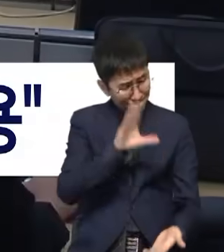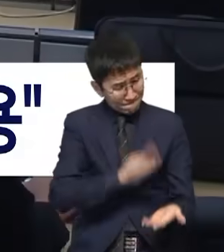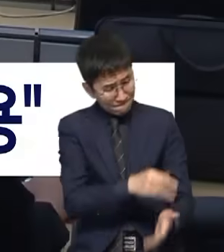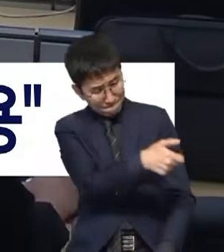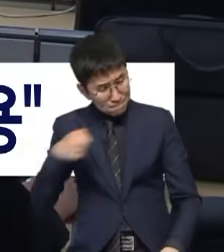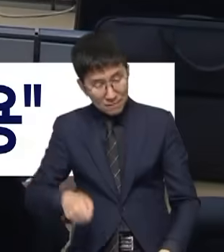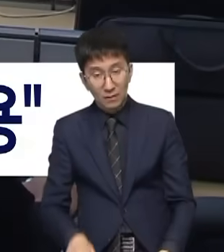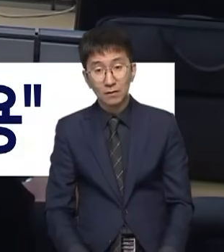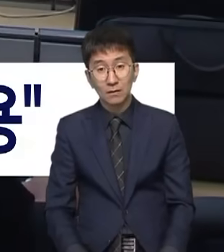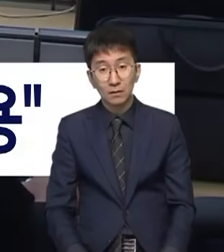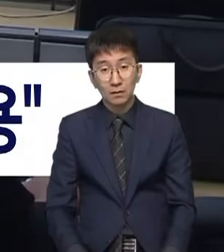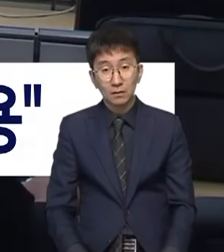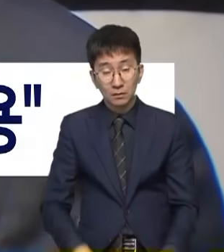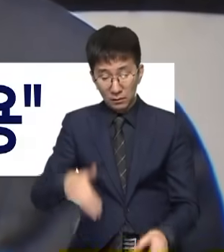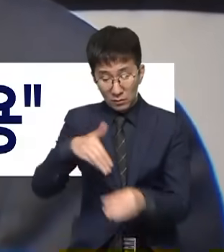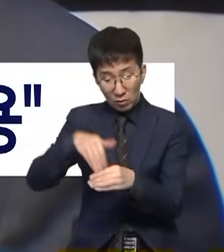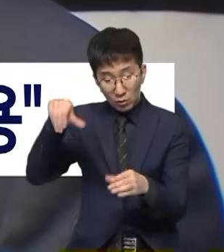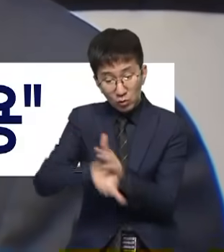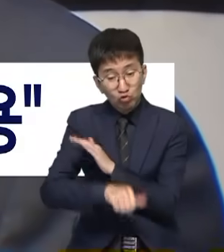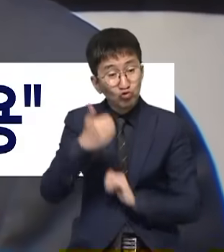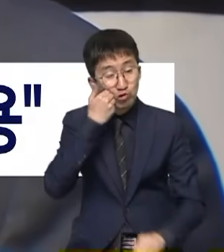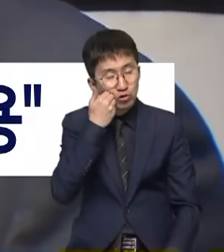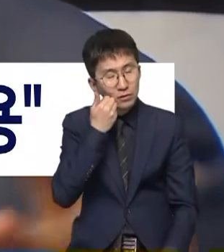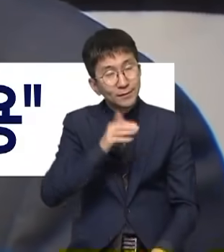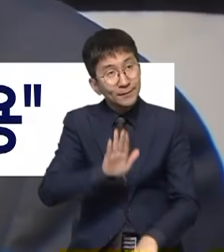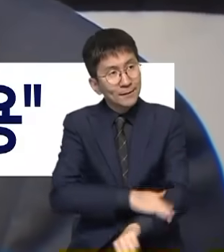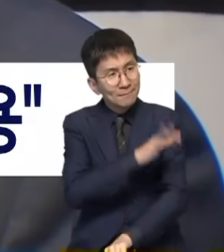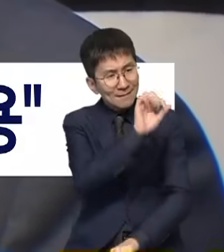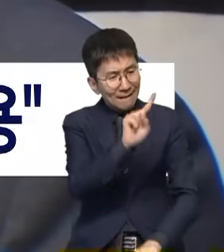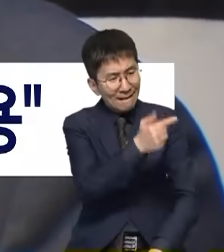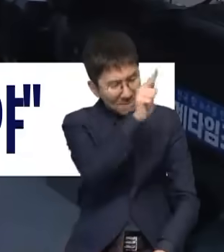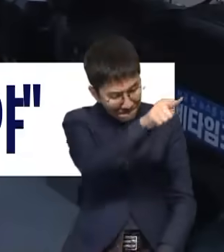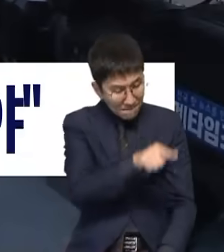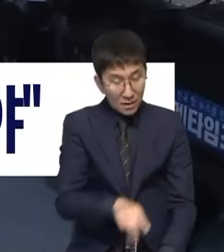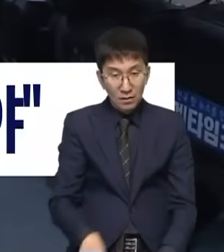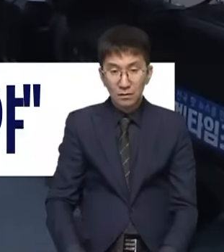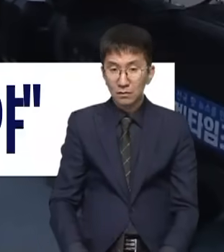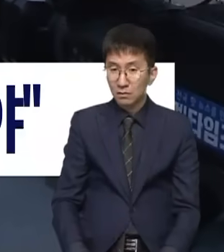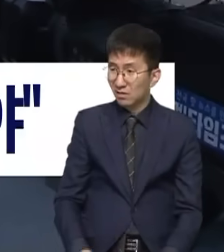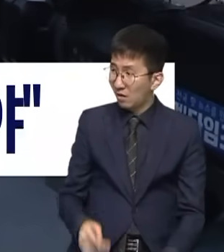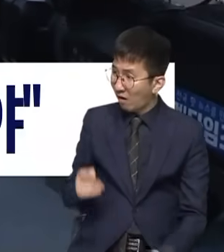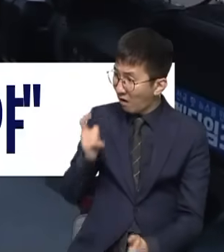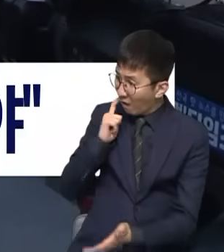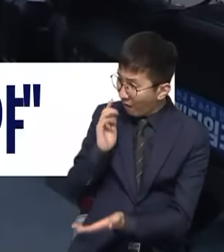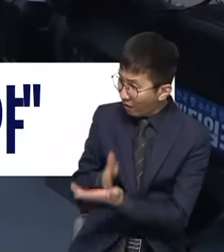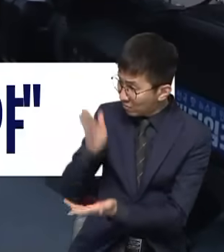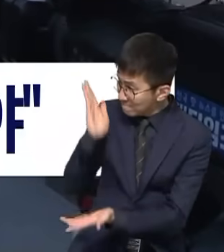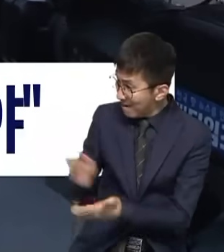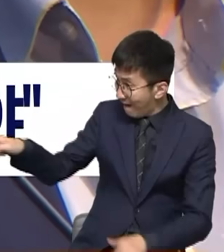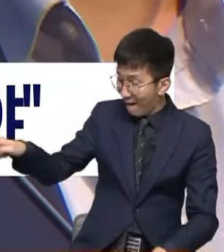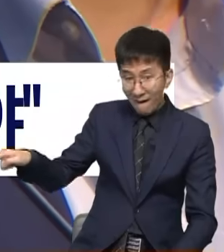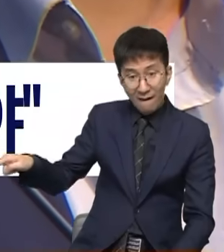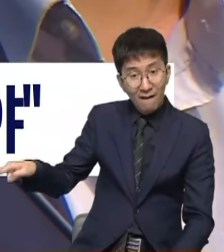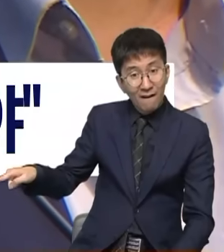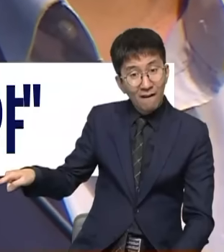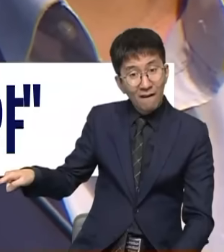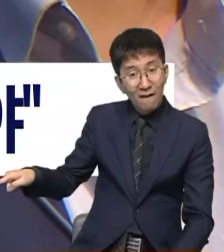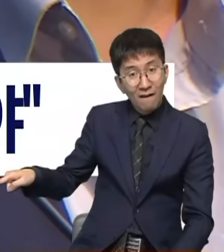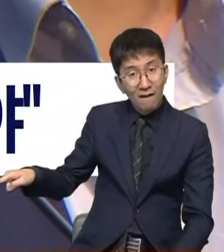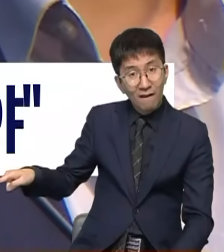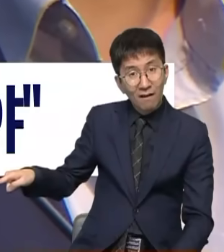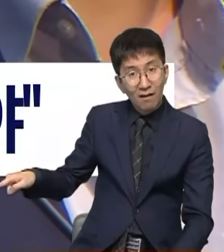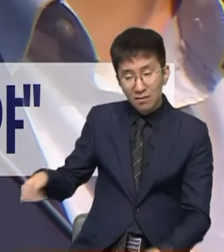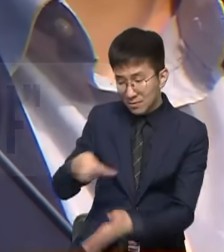언급하며 선거에 지면 안 의원에게도 책임이 있다고 하자 안 의원이 가짜뉴스라고 반발하며 이 전 대표 제명